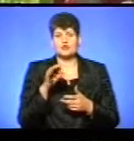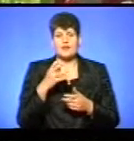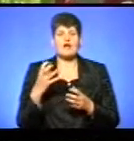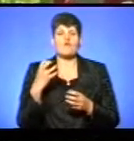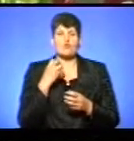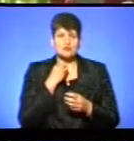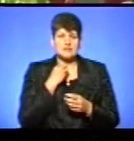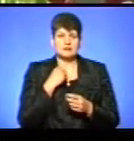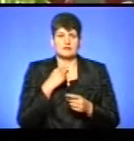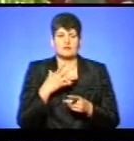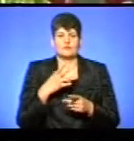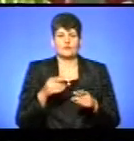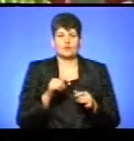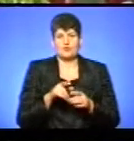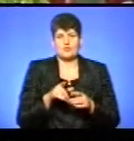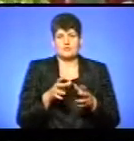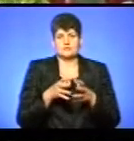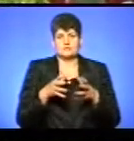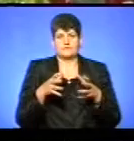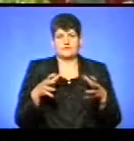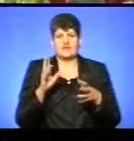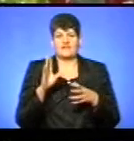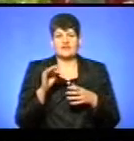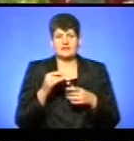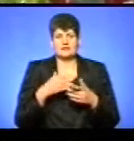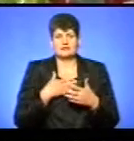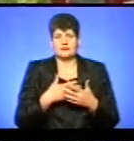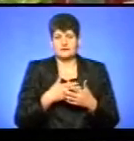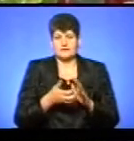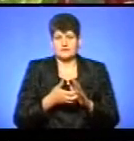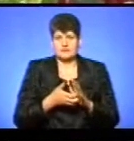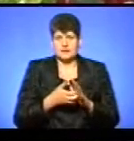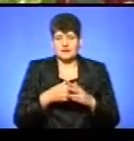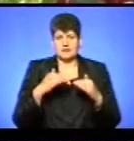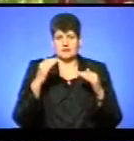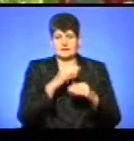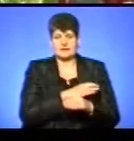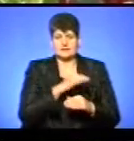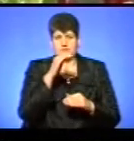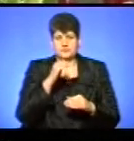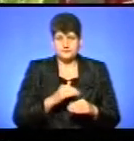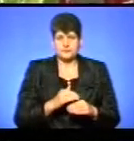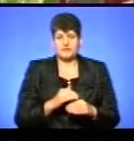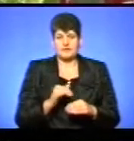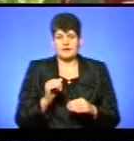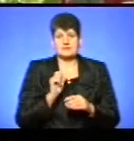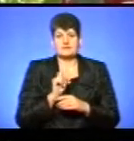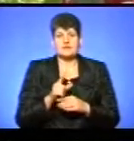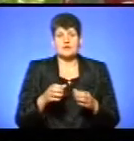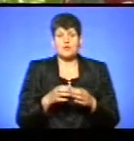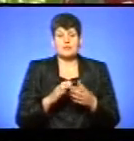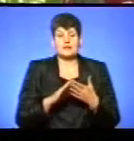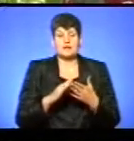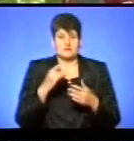далі в нього фатально розвинулися набір квінки, так званий, дихальна недостатність, падіння тиску і завдання команди оцінити цей